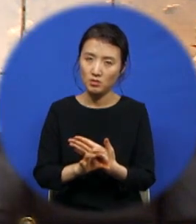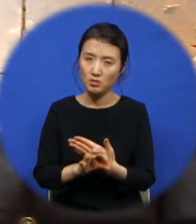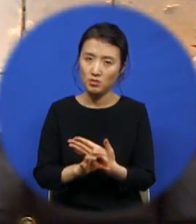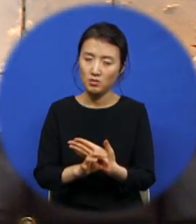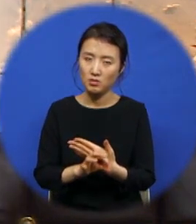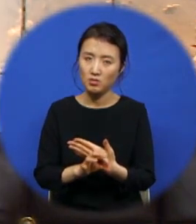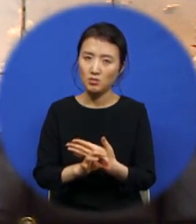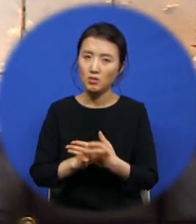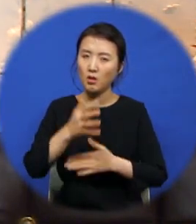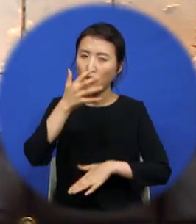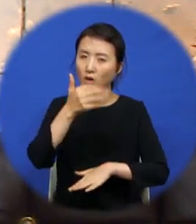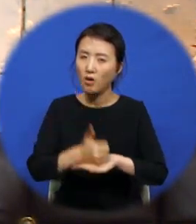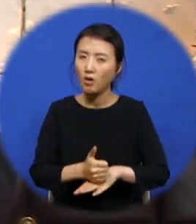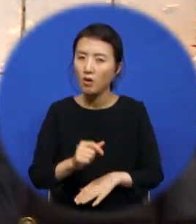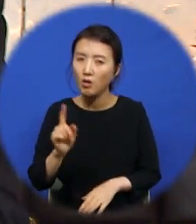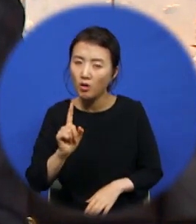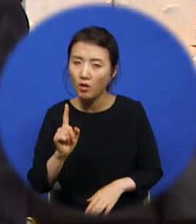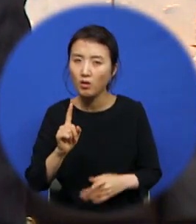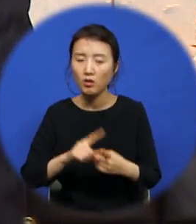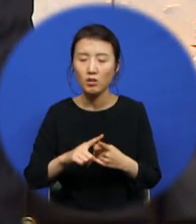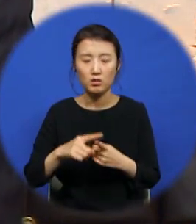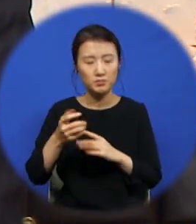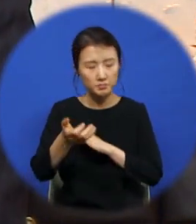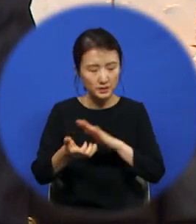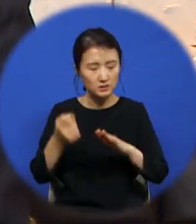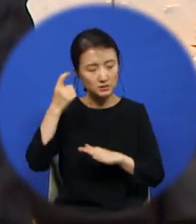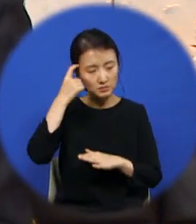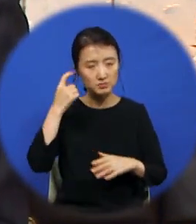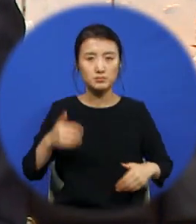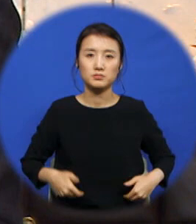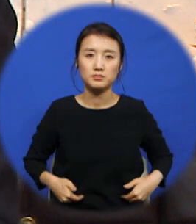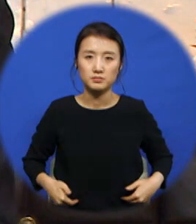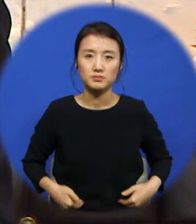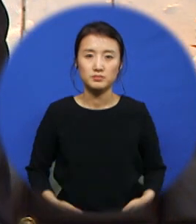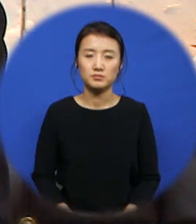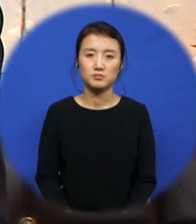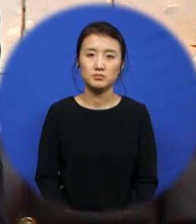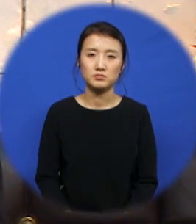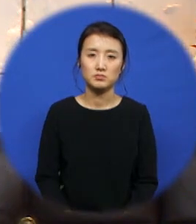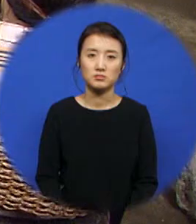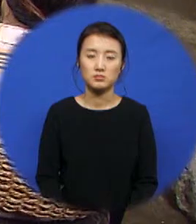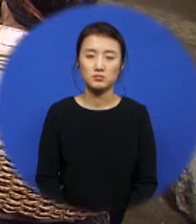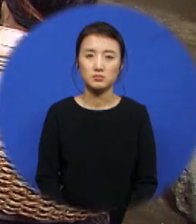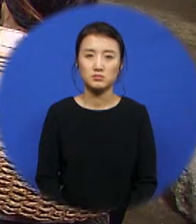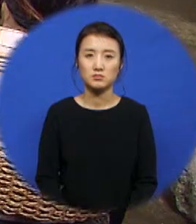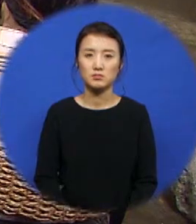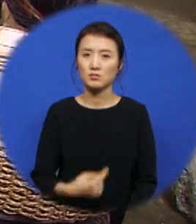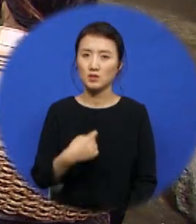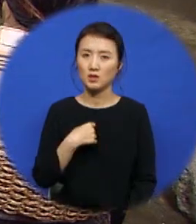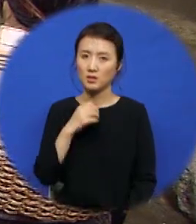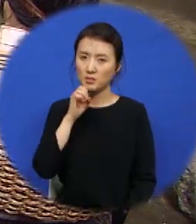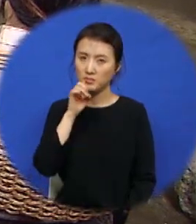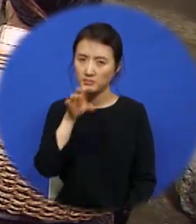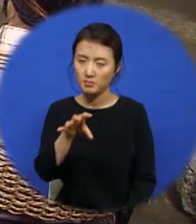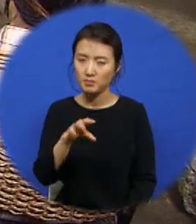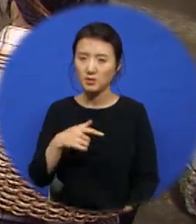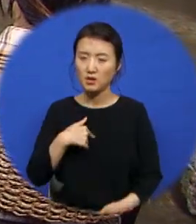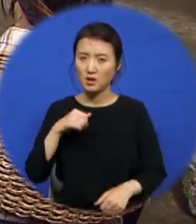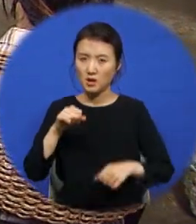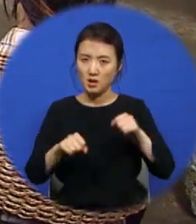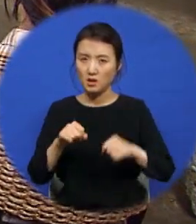파장이 어떨지 로 조금 죄가 될까 해요 그죠 내가 이런 행동을 하면 은